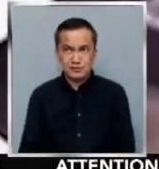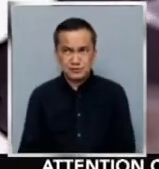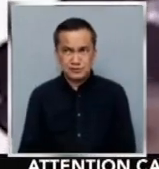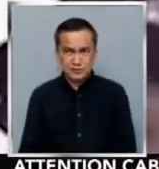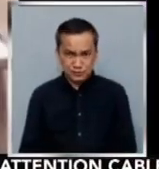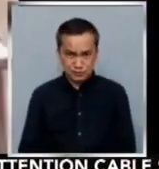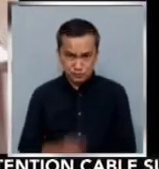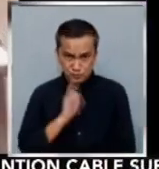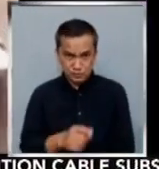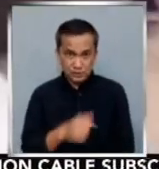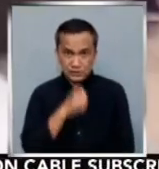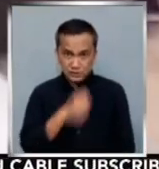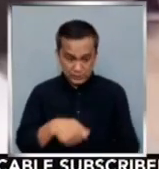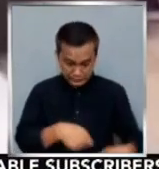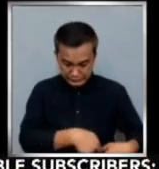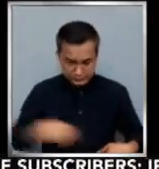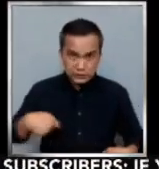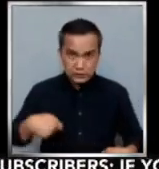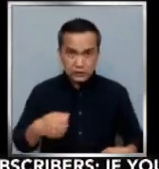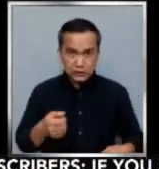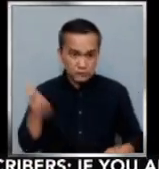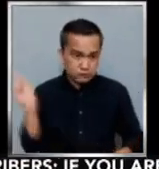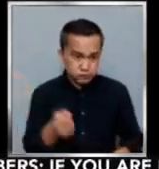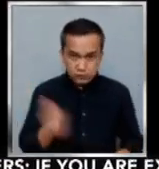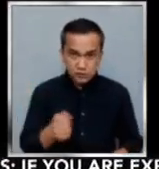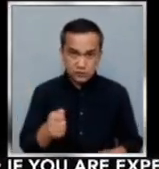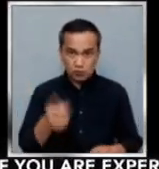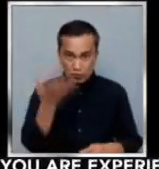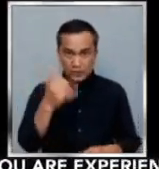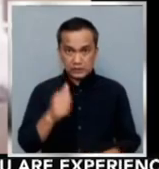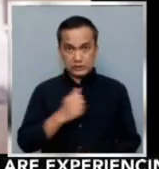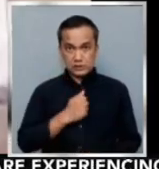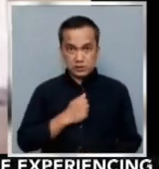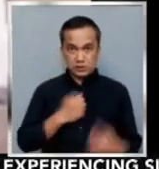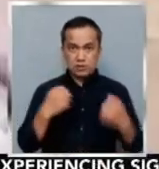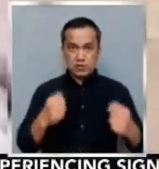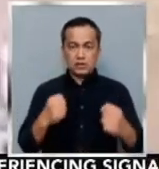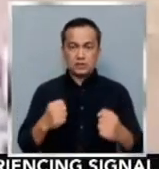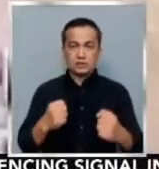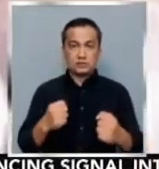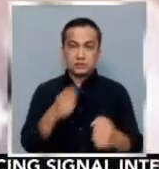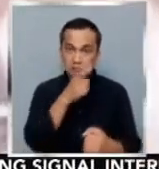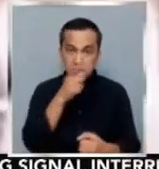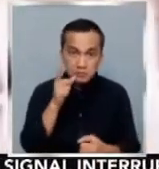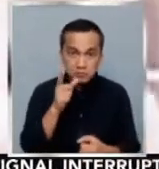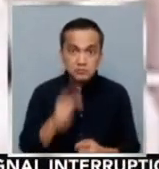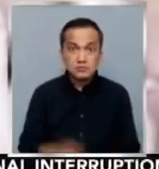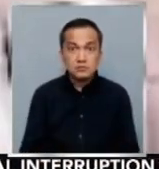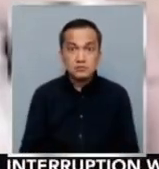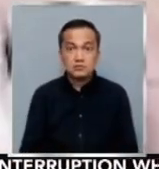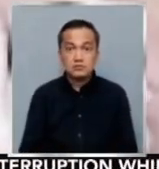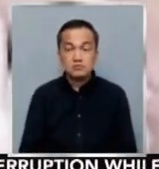sila nasasaktan dahil sa kanilang anting-anting na lumalakas daw ang bisa tuwing mahal na araw?